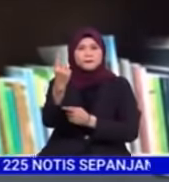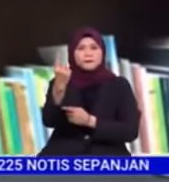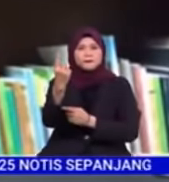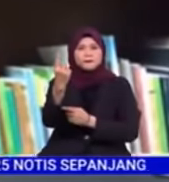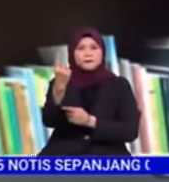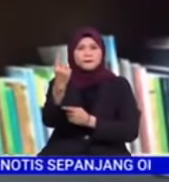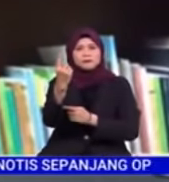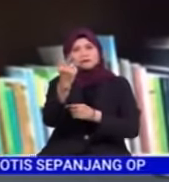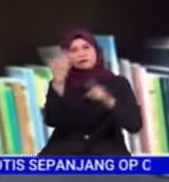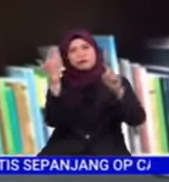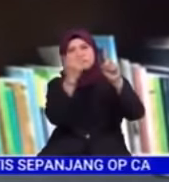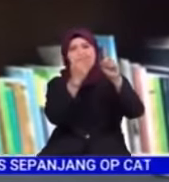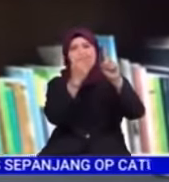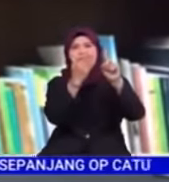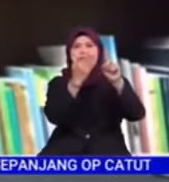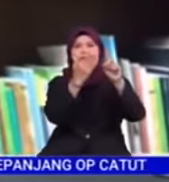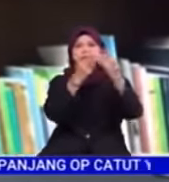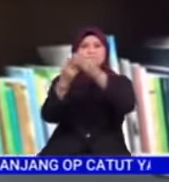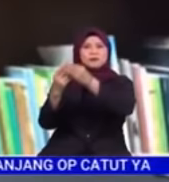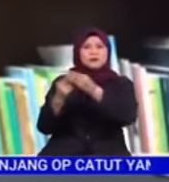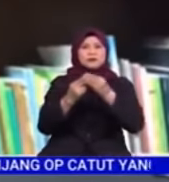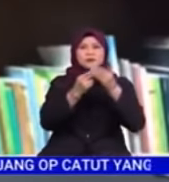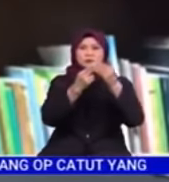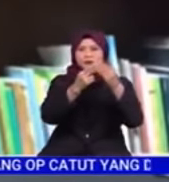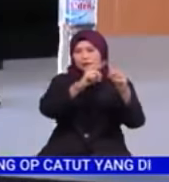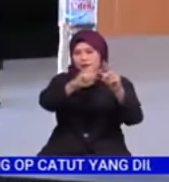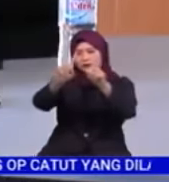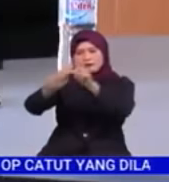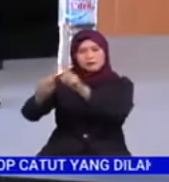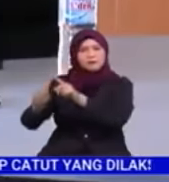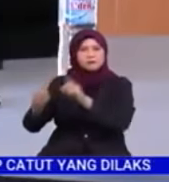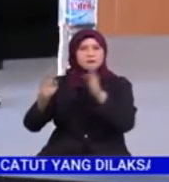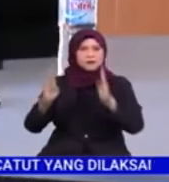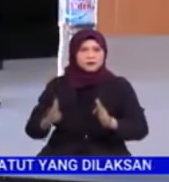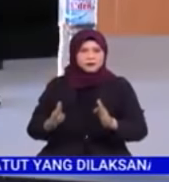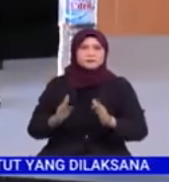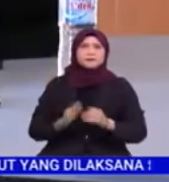citrarasa di dalam konteks kepegawaian